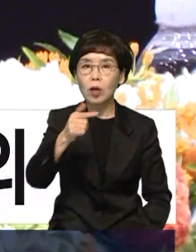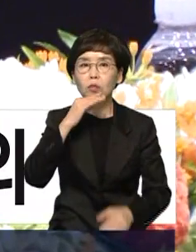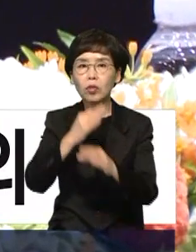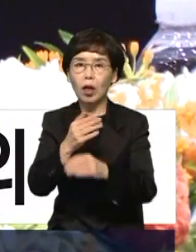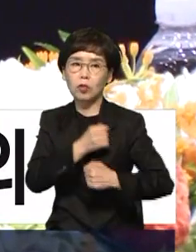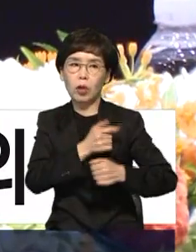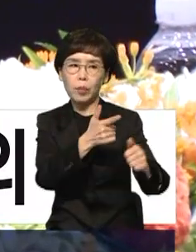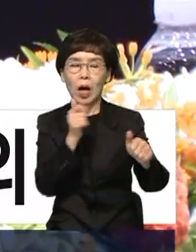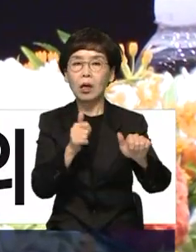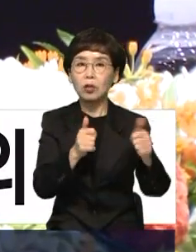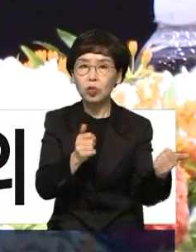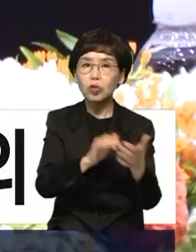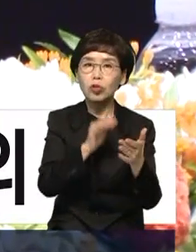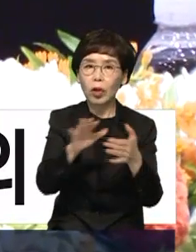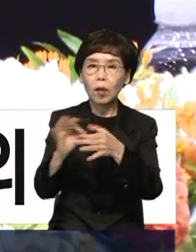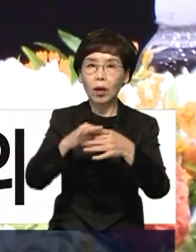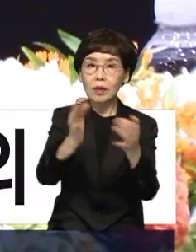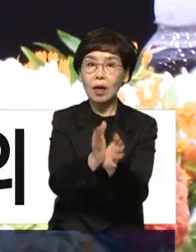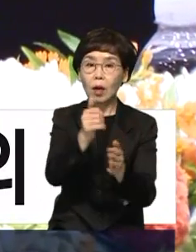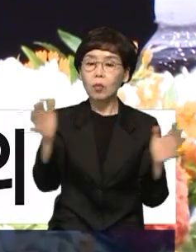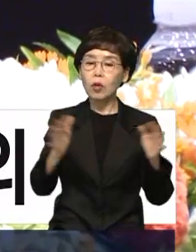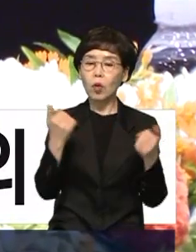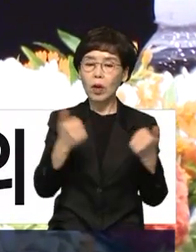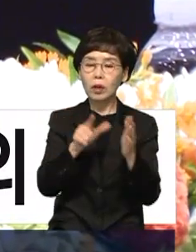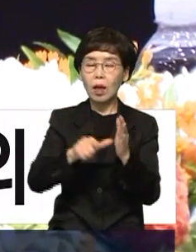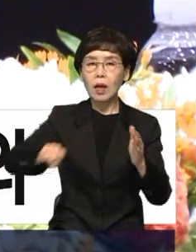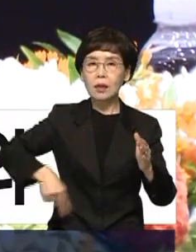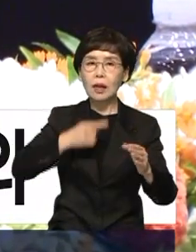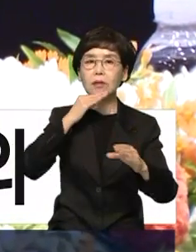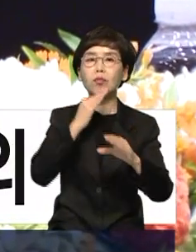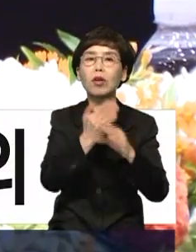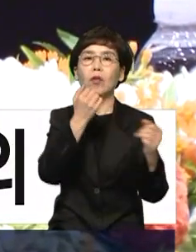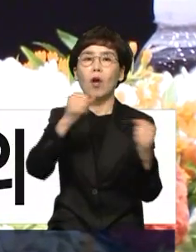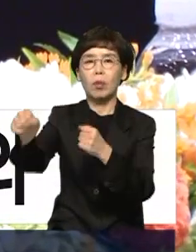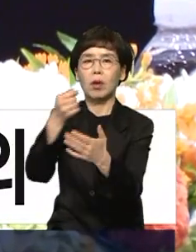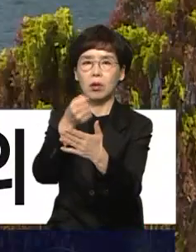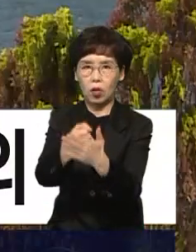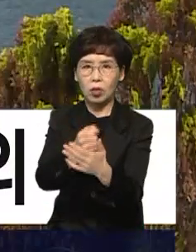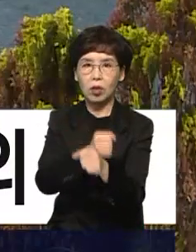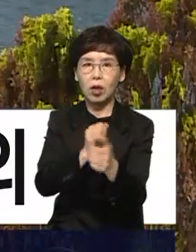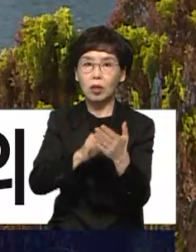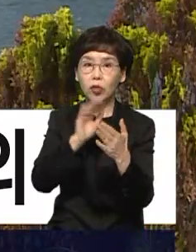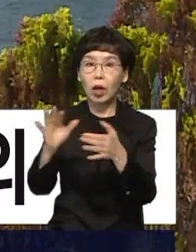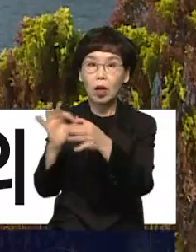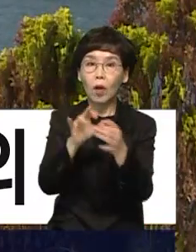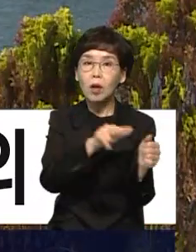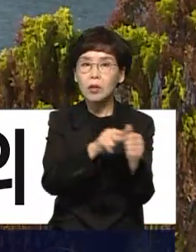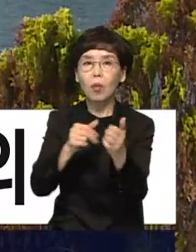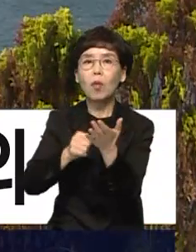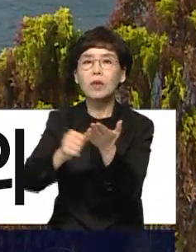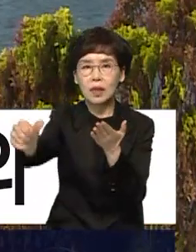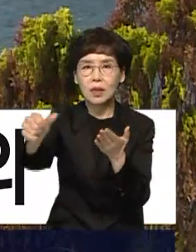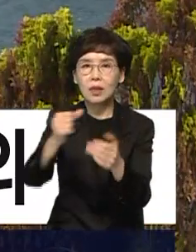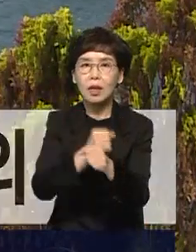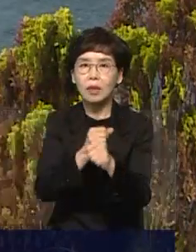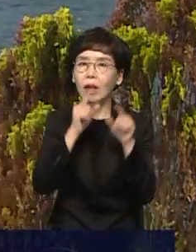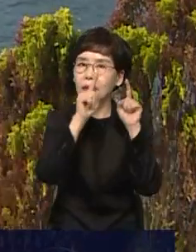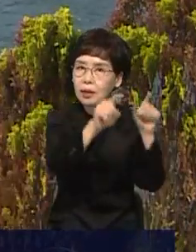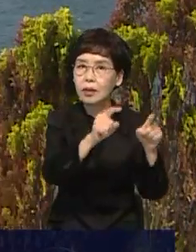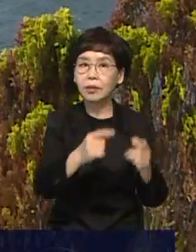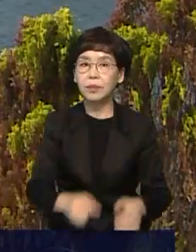피살된 직후 관계장관회의에서 자진 월북으로 결론을 내고 관련 첩보를 삭제하라고 지시했다는 혐의 등을